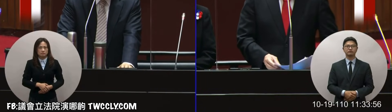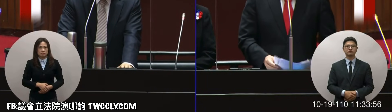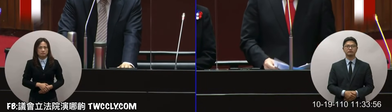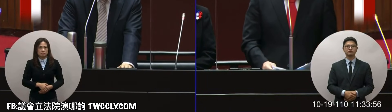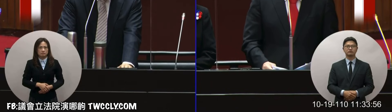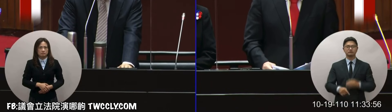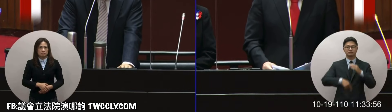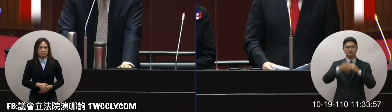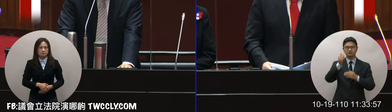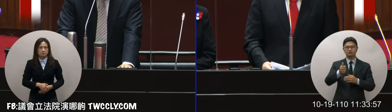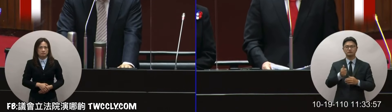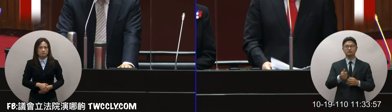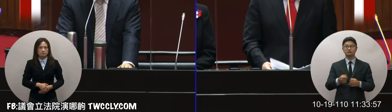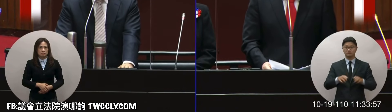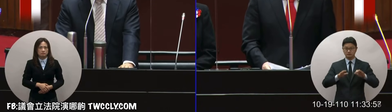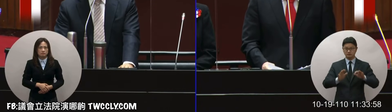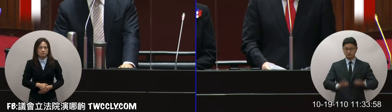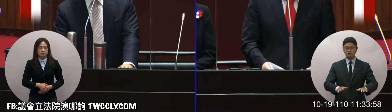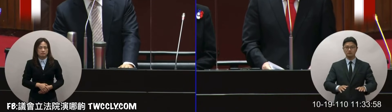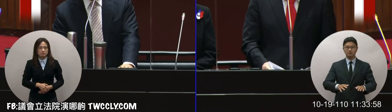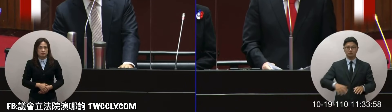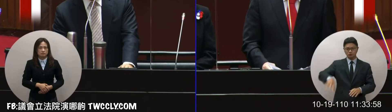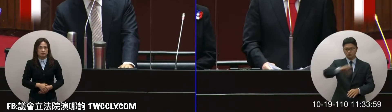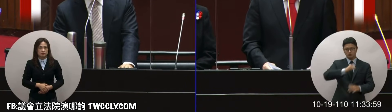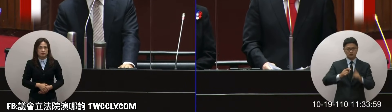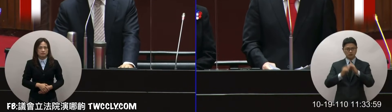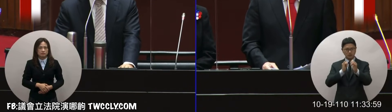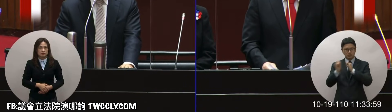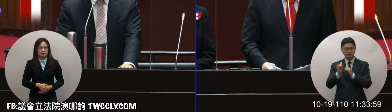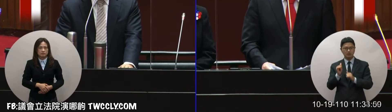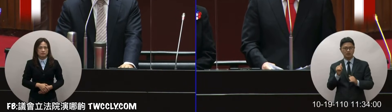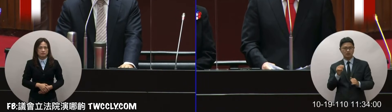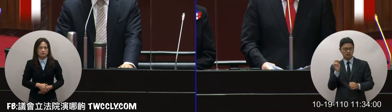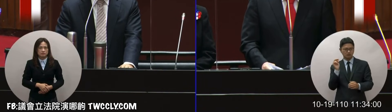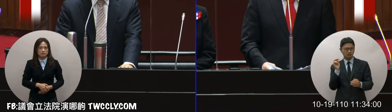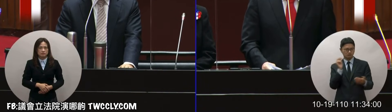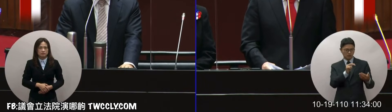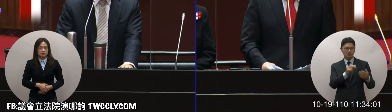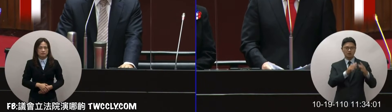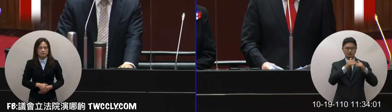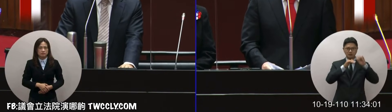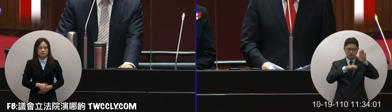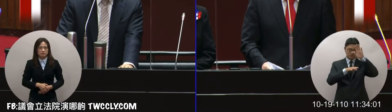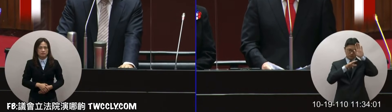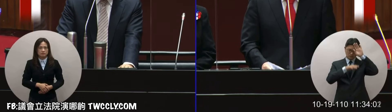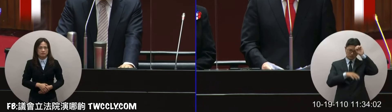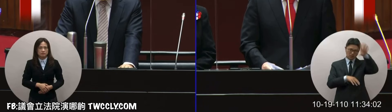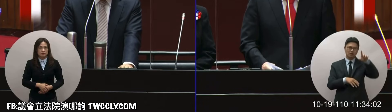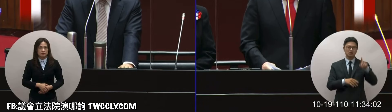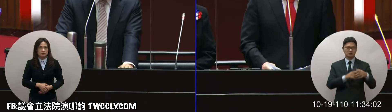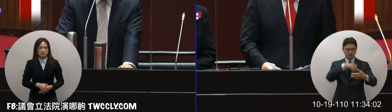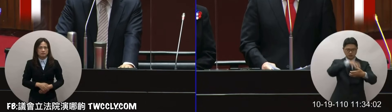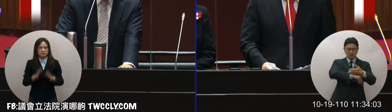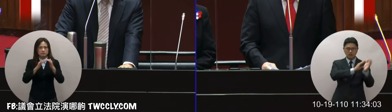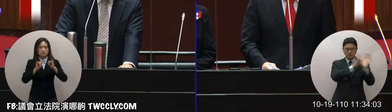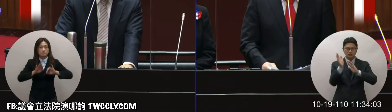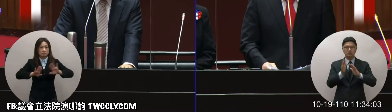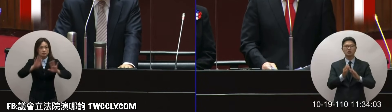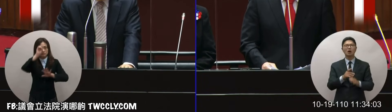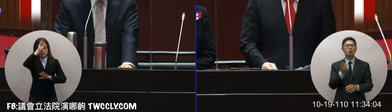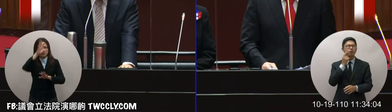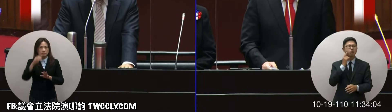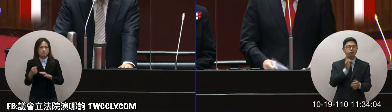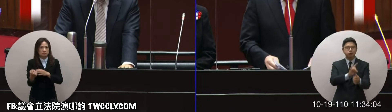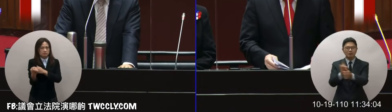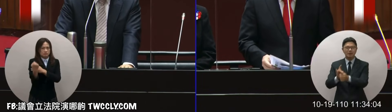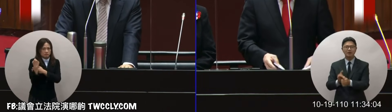天我们让所有国人看清楚民进党的本质跟诈骗的特色。 民进党一直认同